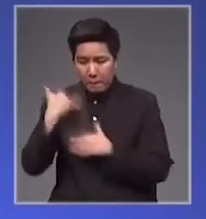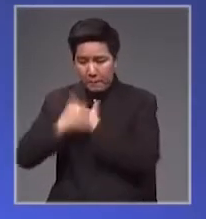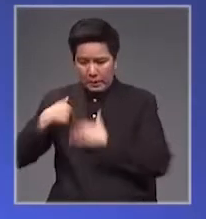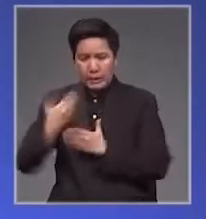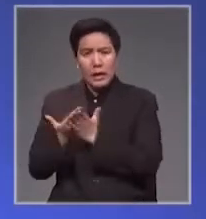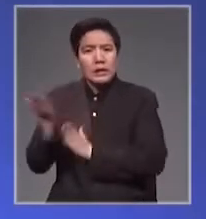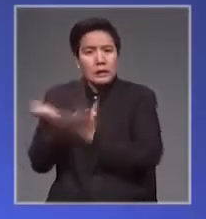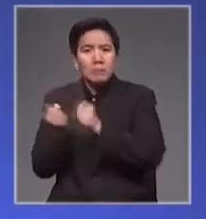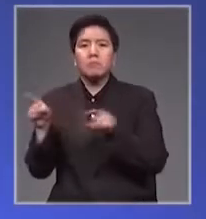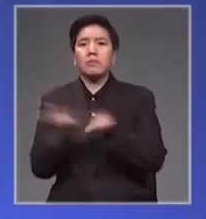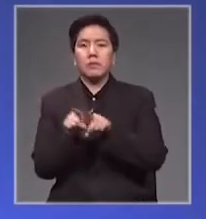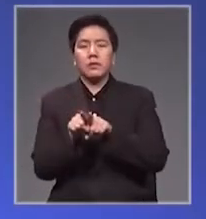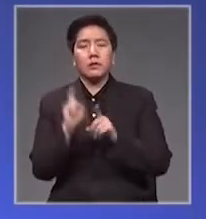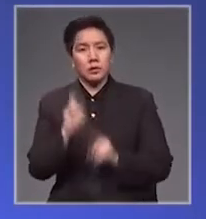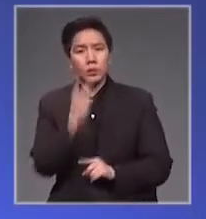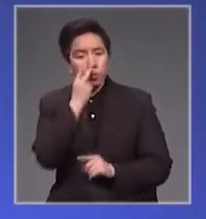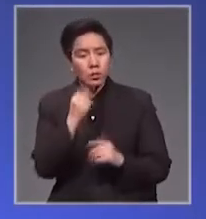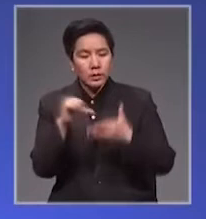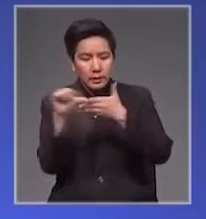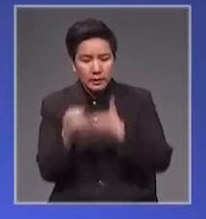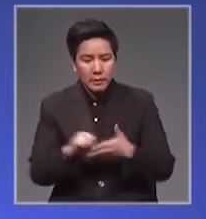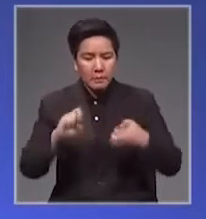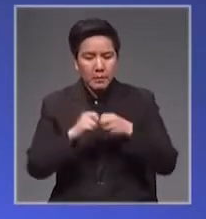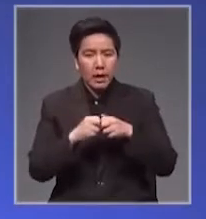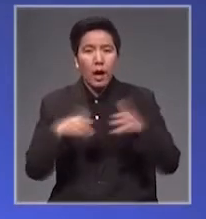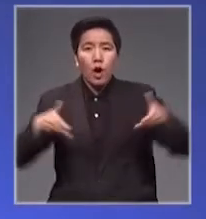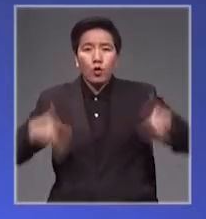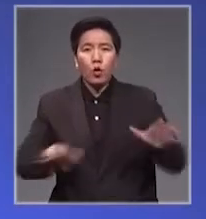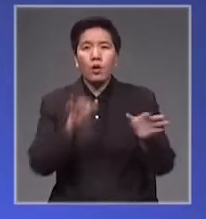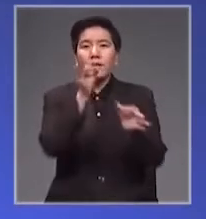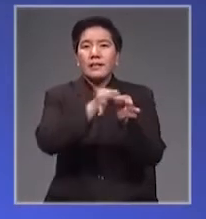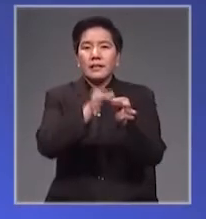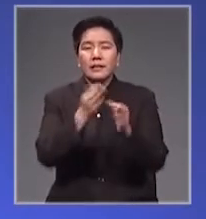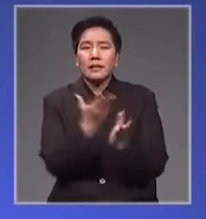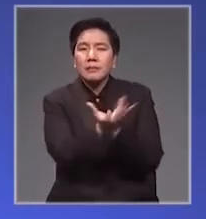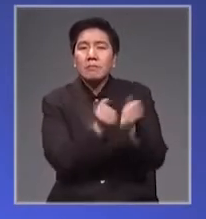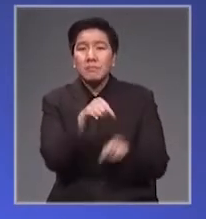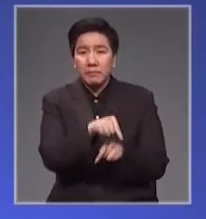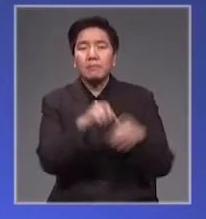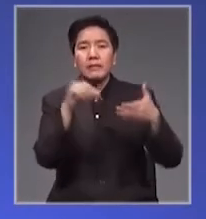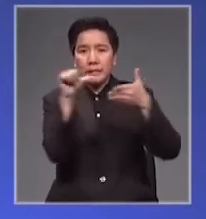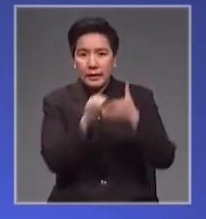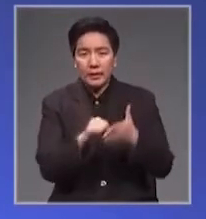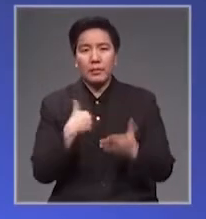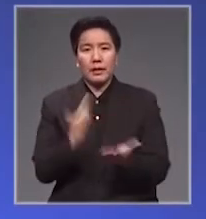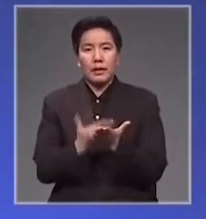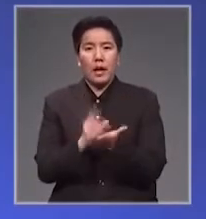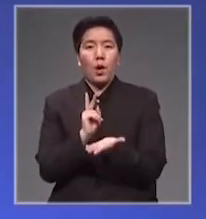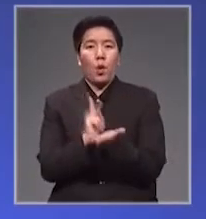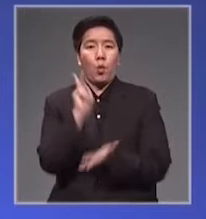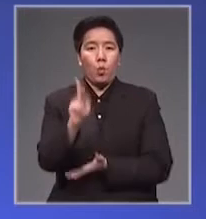ราจะได้เห็นถึงความพยายามในการแก้หนี้นอกระบบการลดภาระหนี้สินครัวเรือนเราจัดให้มีกองทุนกู้เงินแก้ปัญหาทั้